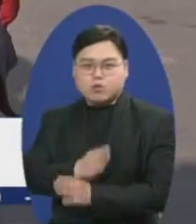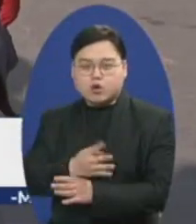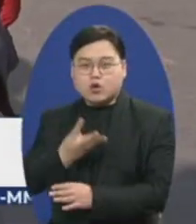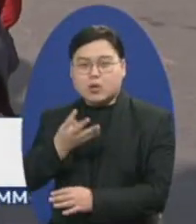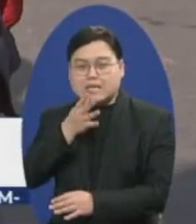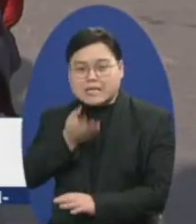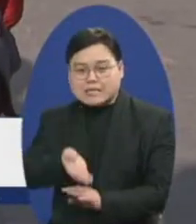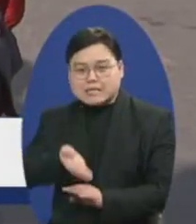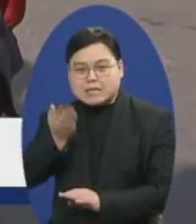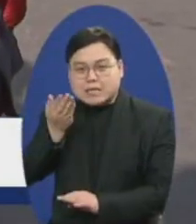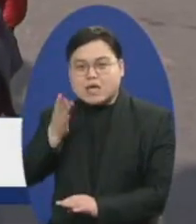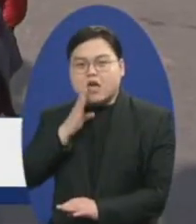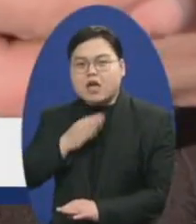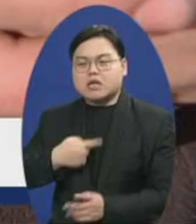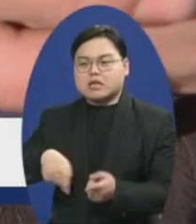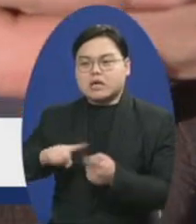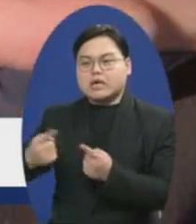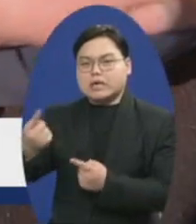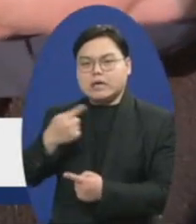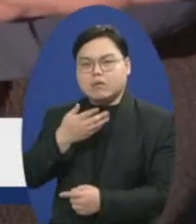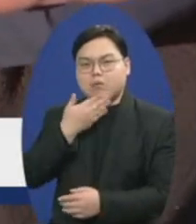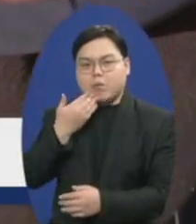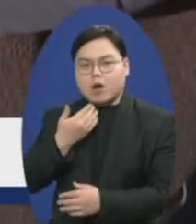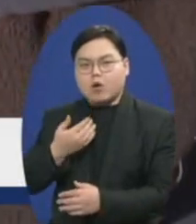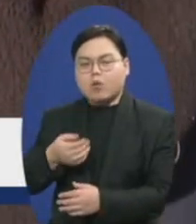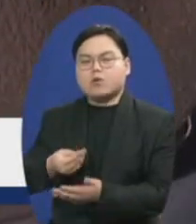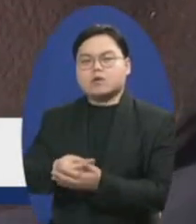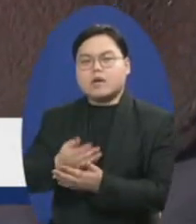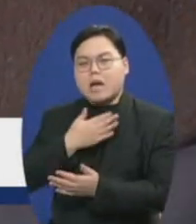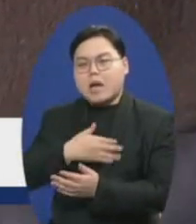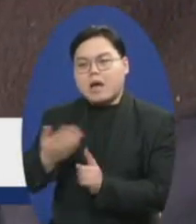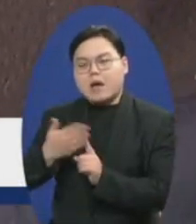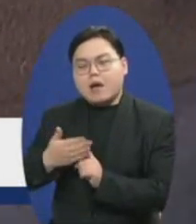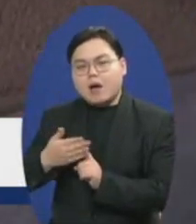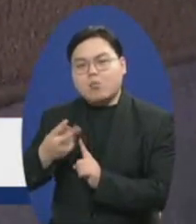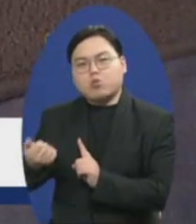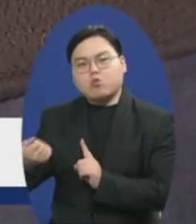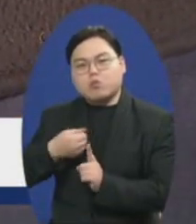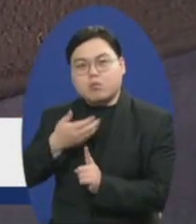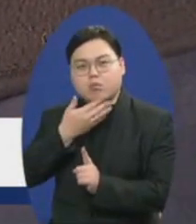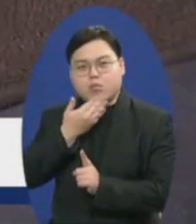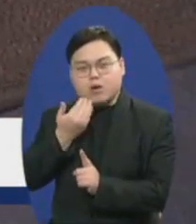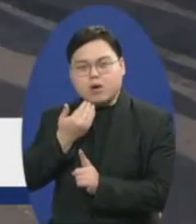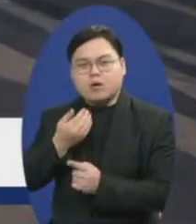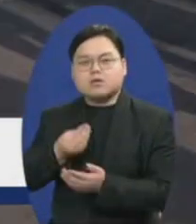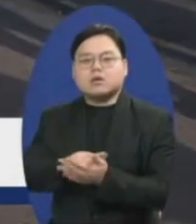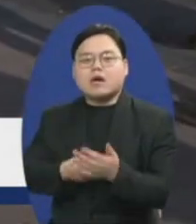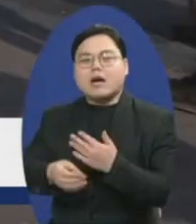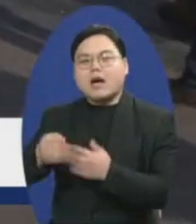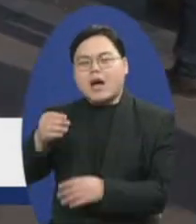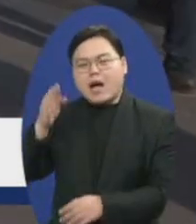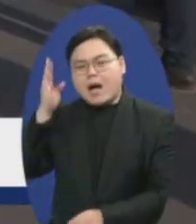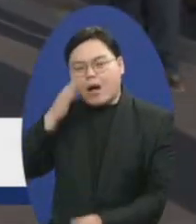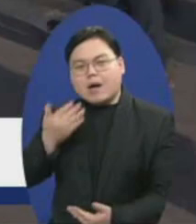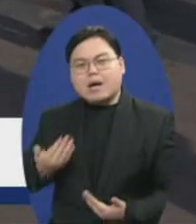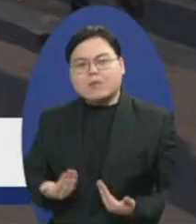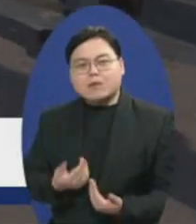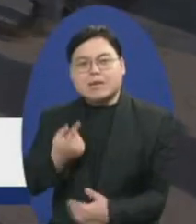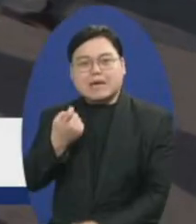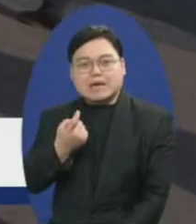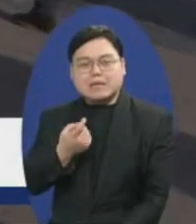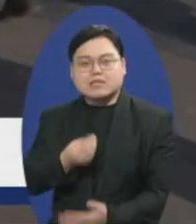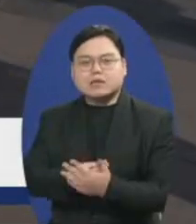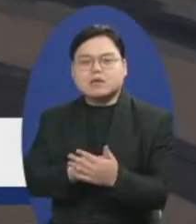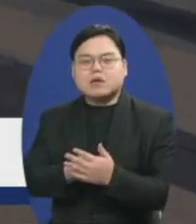ирдэггүй, тэтгэмж өгдөггүй гэв. Төрөөс халамж дэмжлэг авсангүй гэж нэг удаа гомдлож үзээгүй. Ганц би аавуудад өрх толгойлсон ээжүүдтэй адил